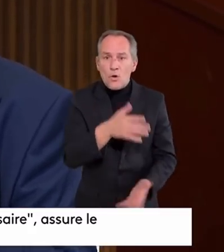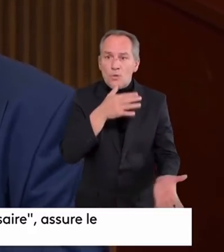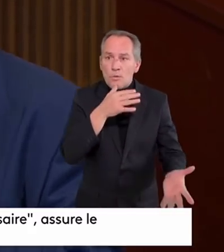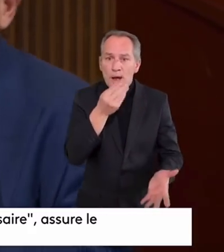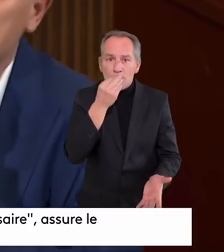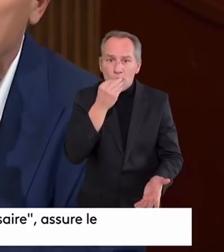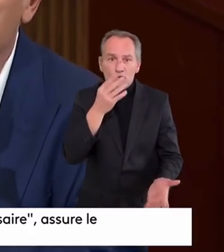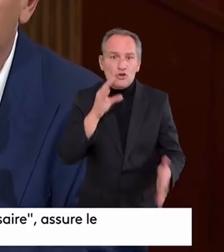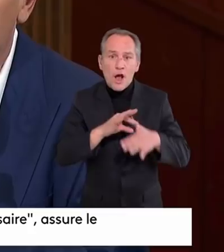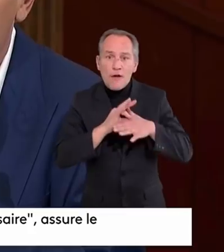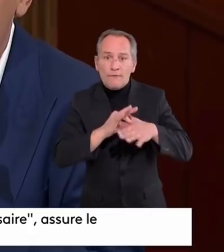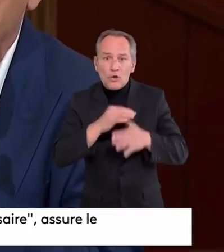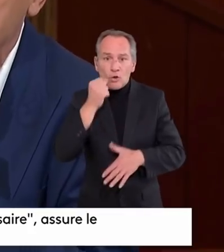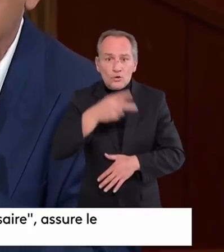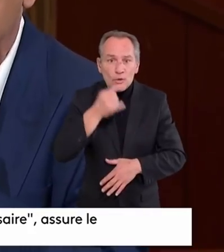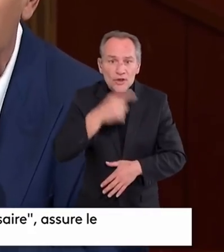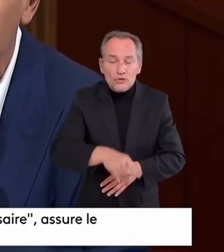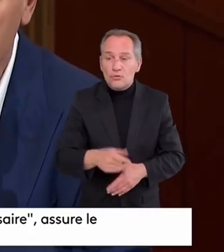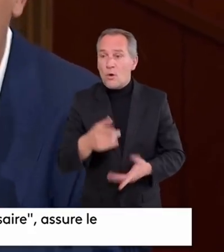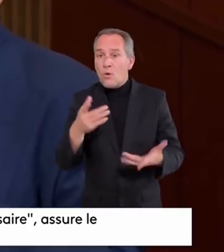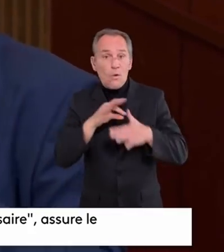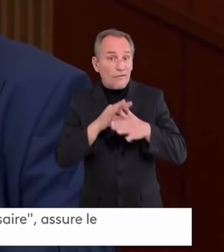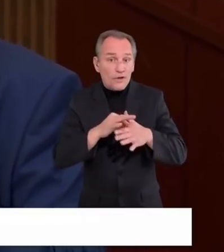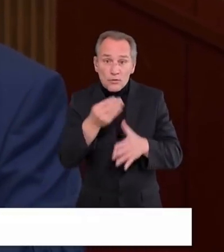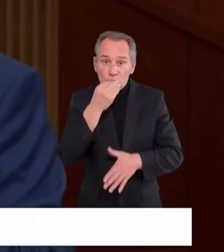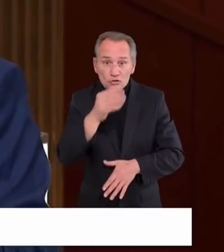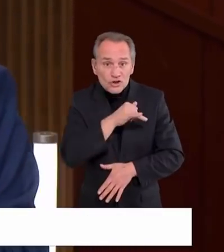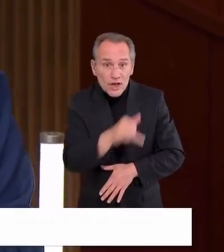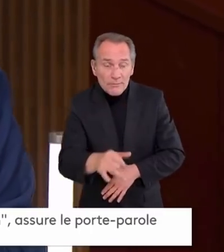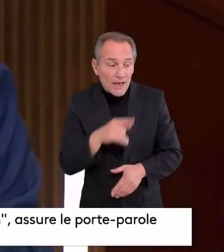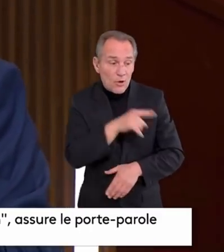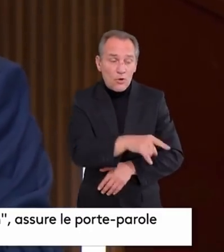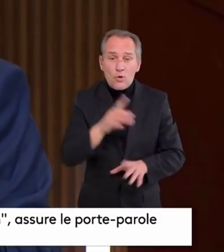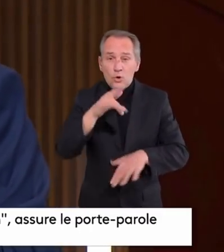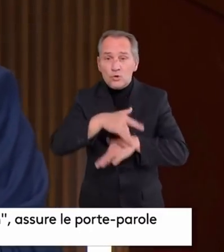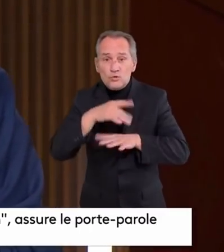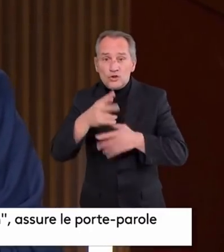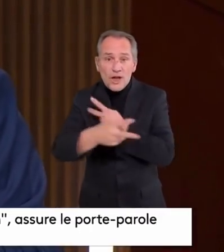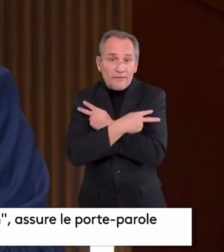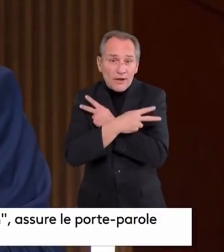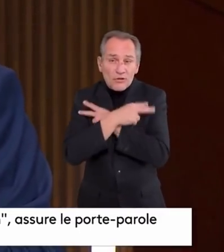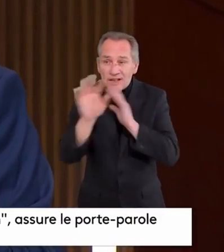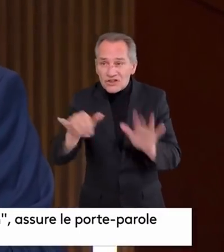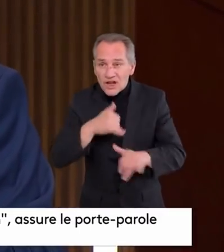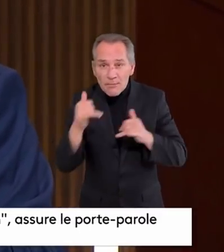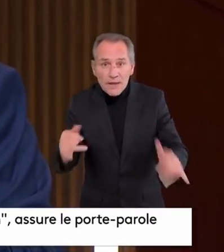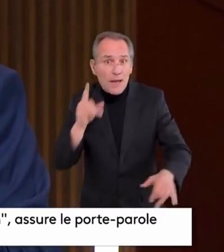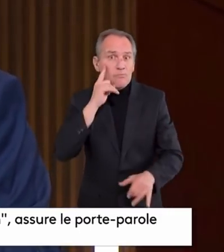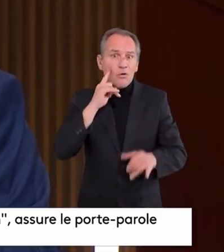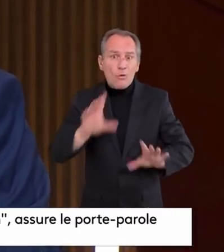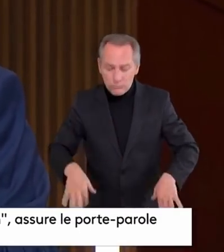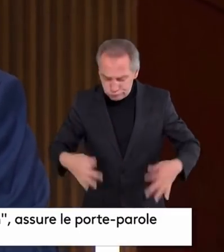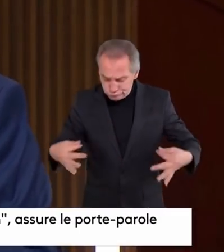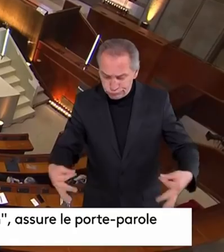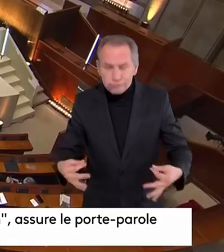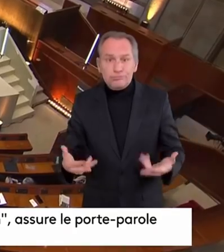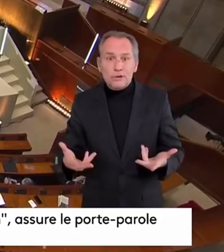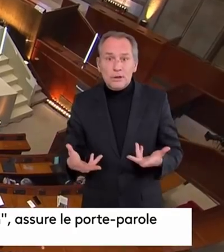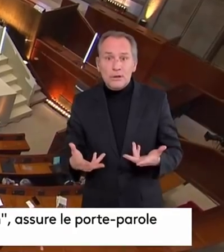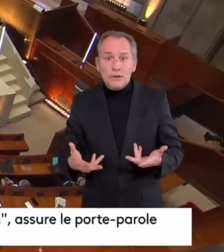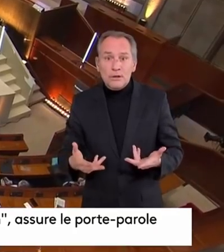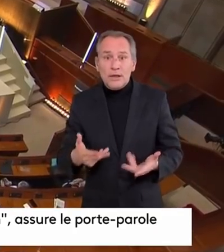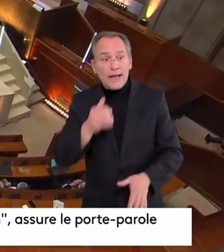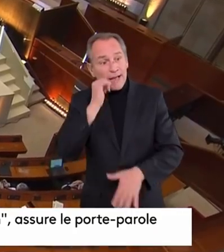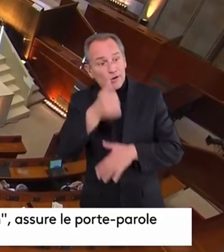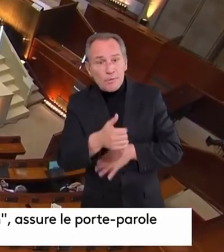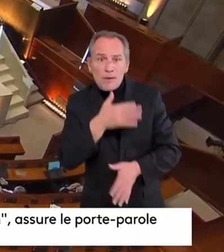tous les jours, qui en mangent même jamais, qui partent pas en vacances parce qu'ils n'en ont pas les moyens, on va pas leur dire à eux, demain, qui mangeront